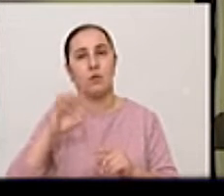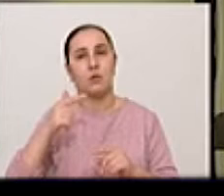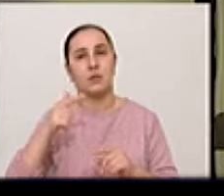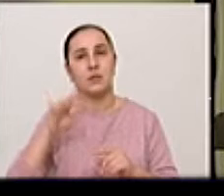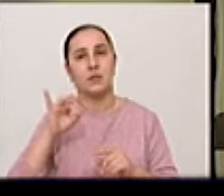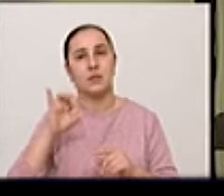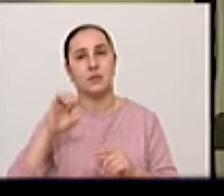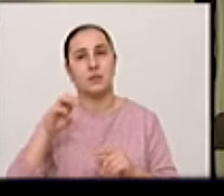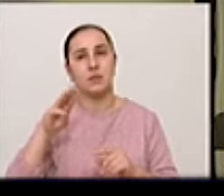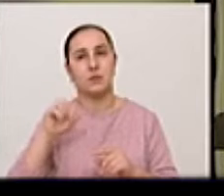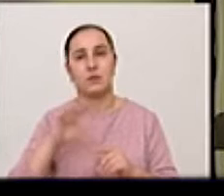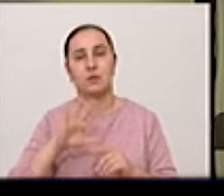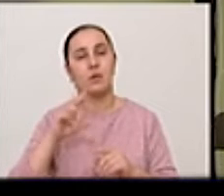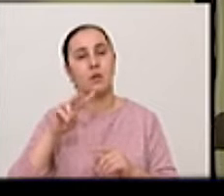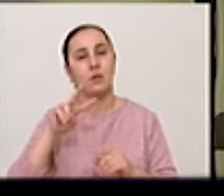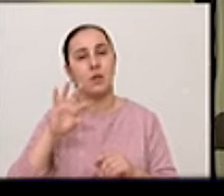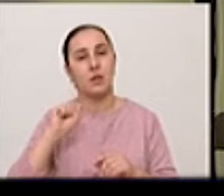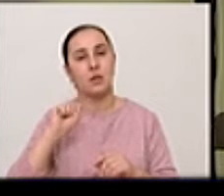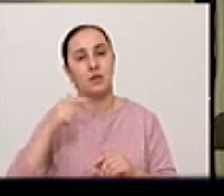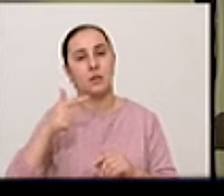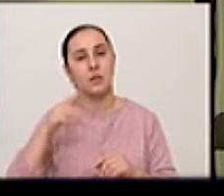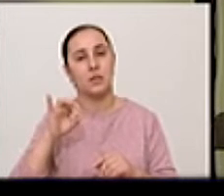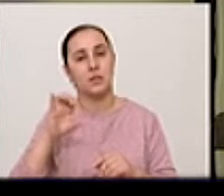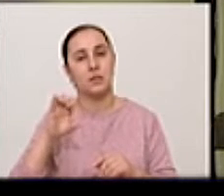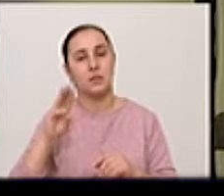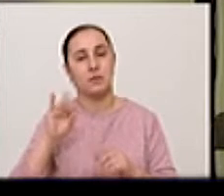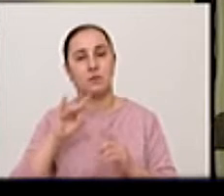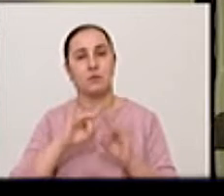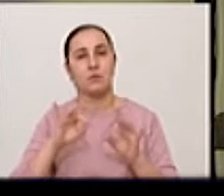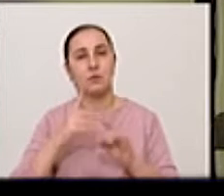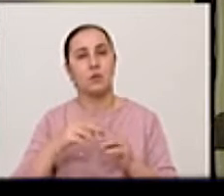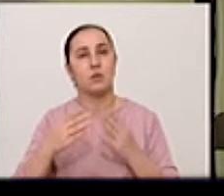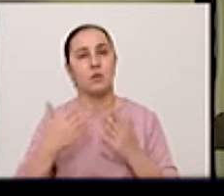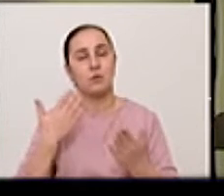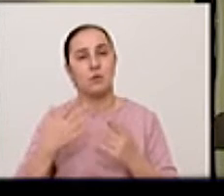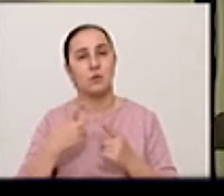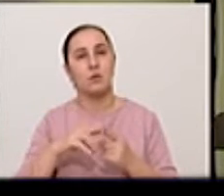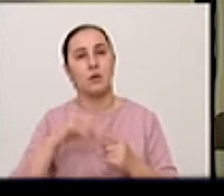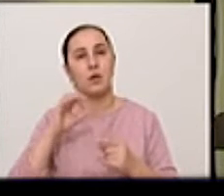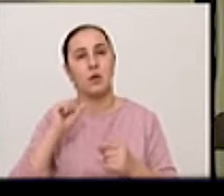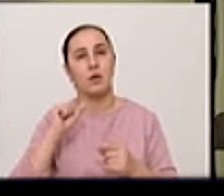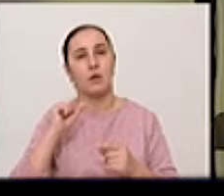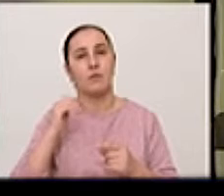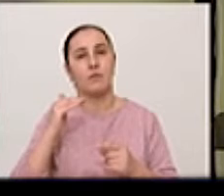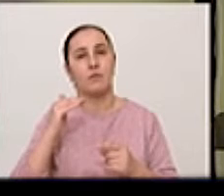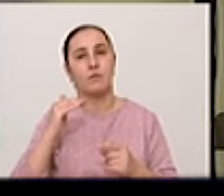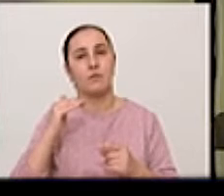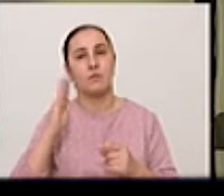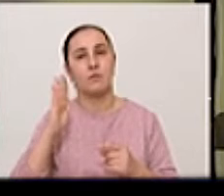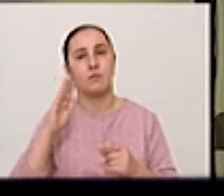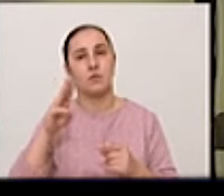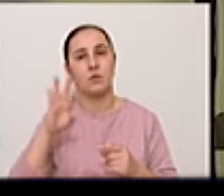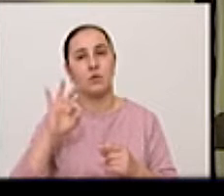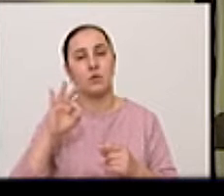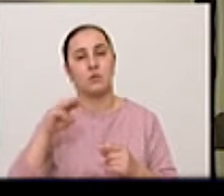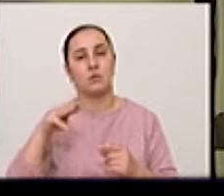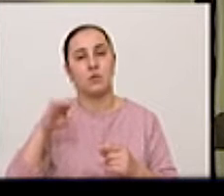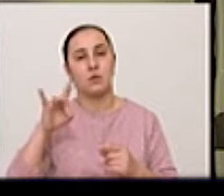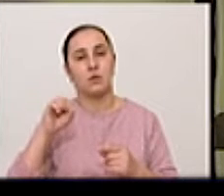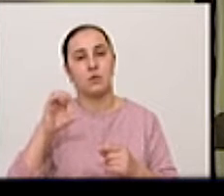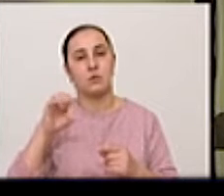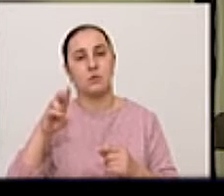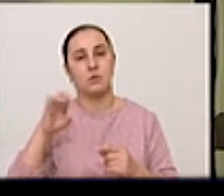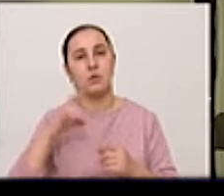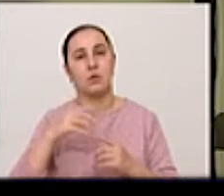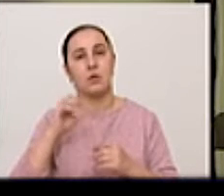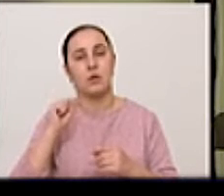emas, logistika tartibida talaffuz etiladi. Yoki avtotransport. Avtotransport